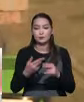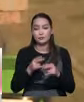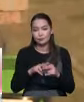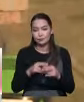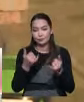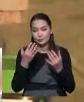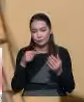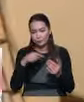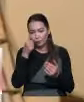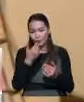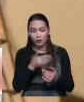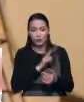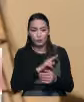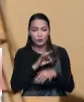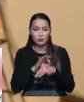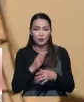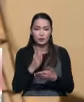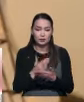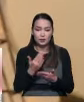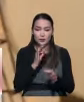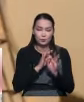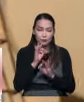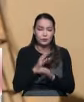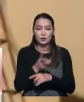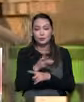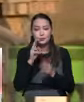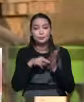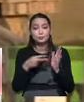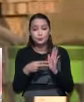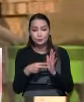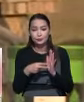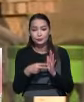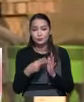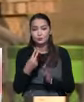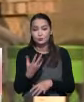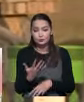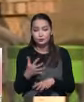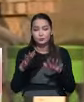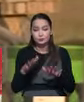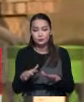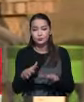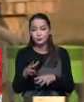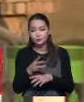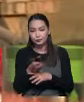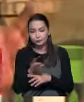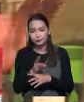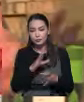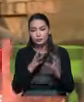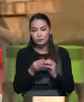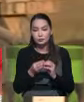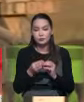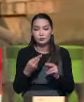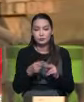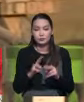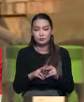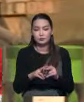дәрілер қолданып жатыр. Екі ұшақ өзі жоспарланған ауданға 25 жер үсті техника жүріп жатыр. Жалпы облыс бойынша 100-ге